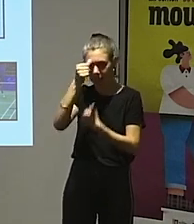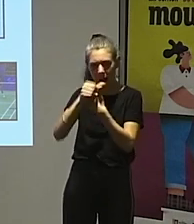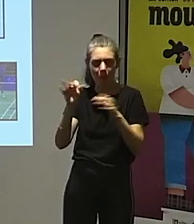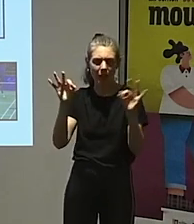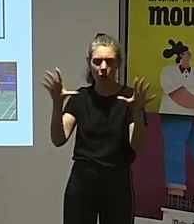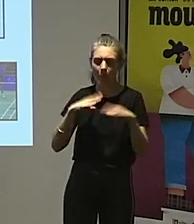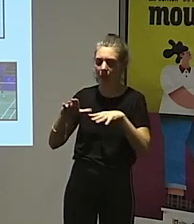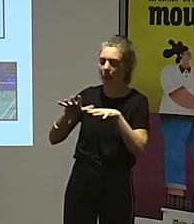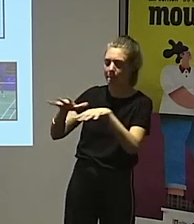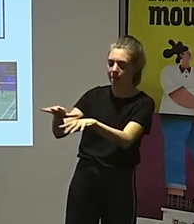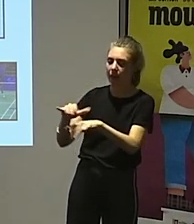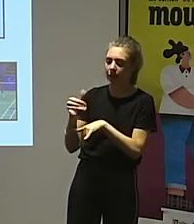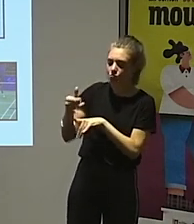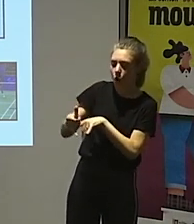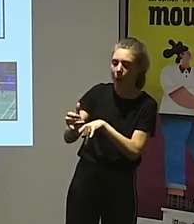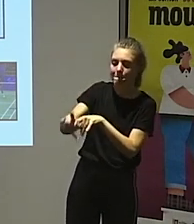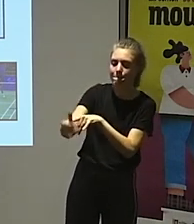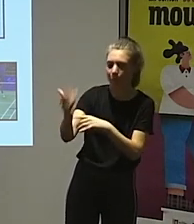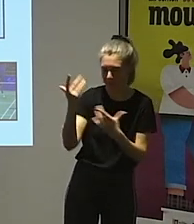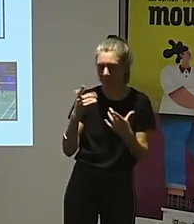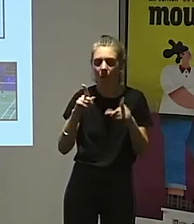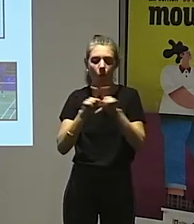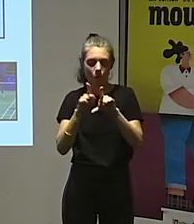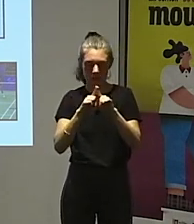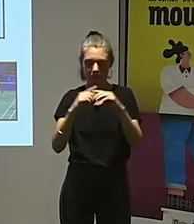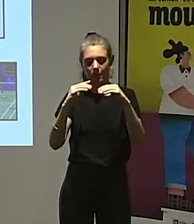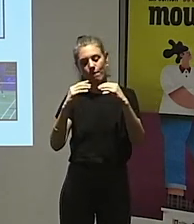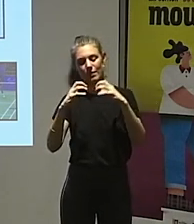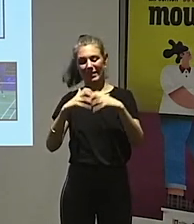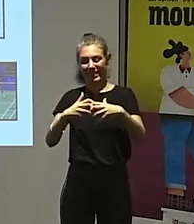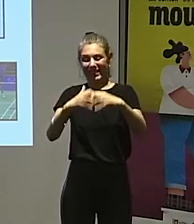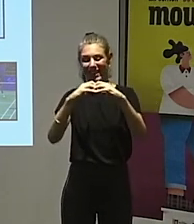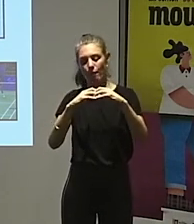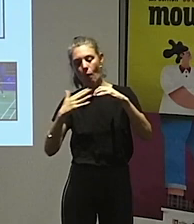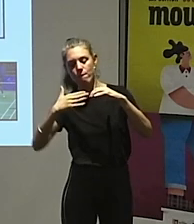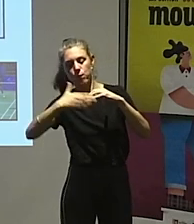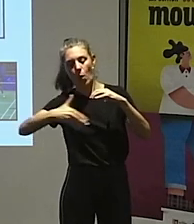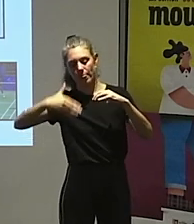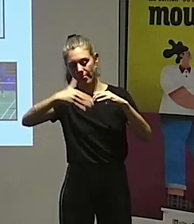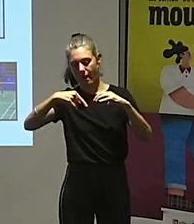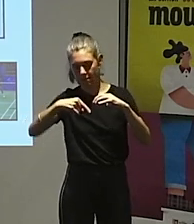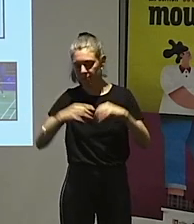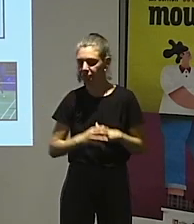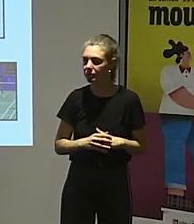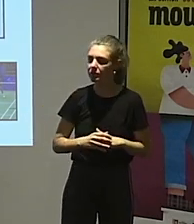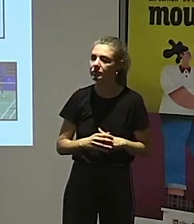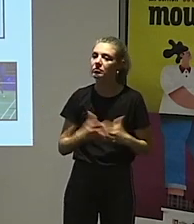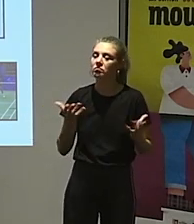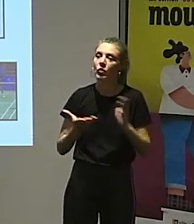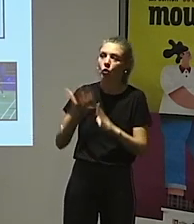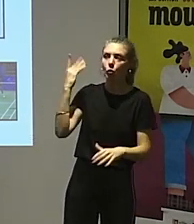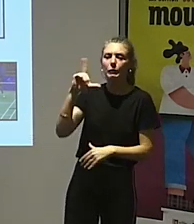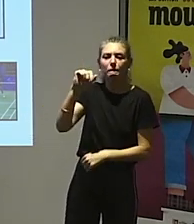marin. Et puis la partie frontale de notre cerveau. Et ce qu'on sait depuis maintenant environ une vingtaine d'années, c'est que